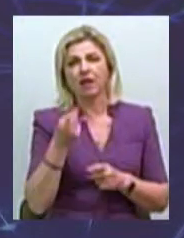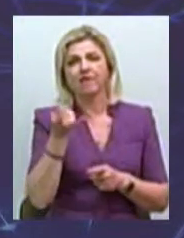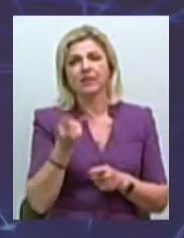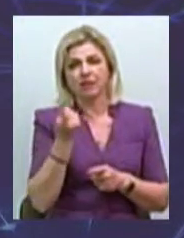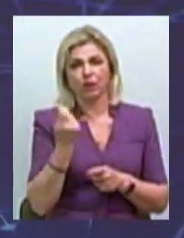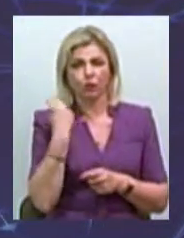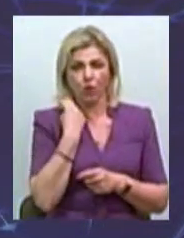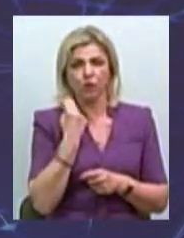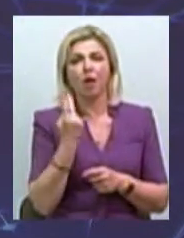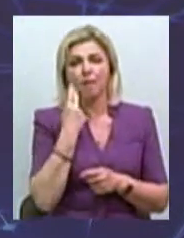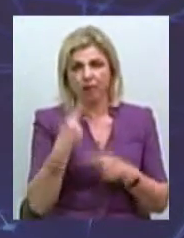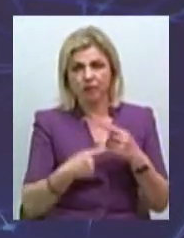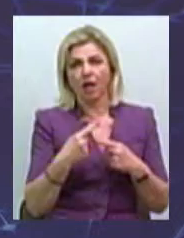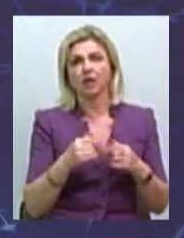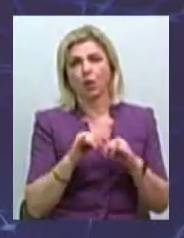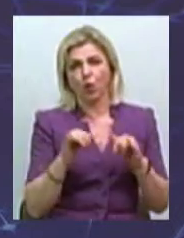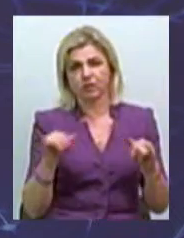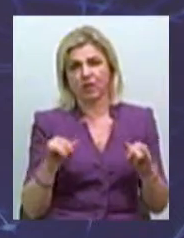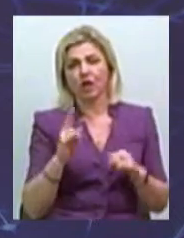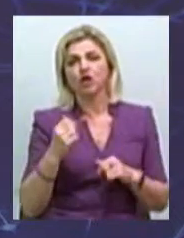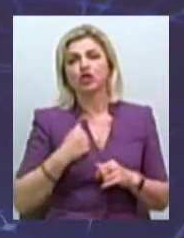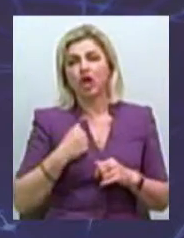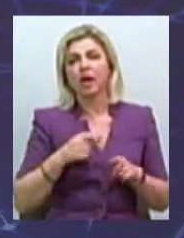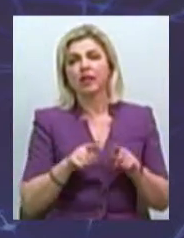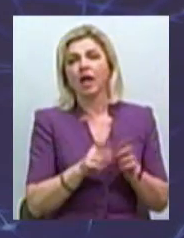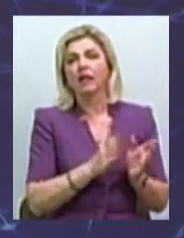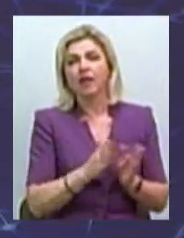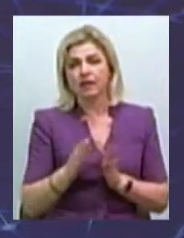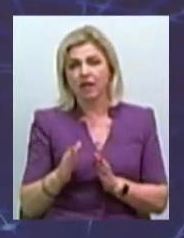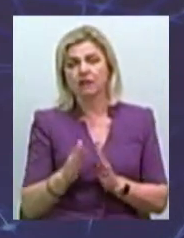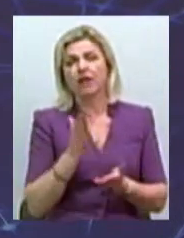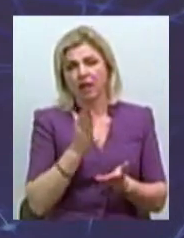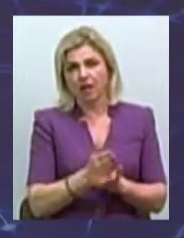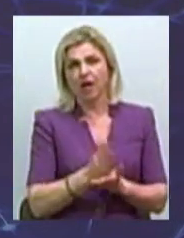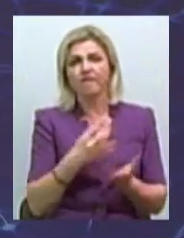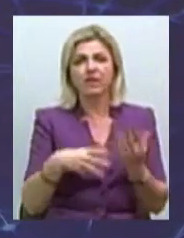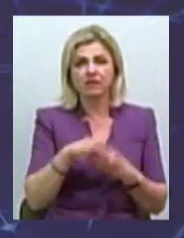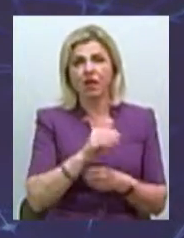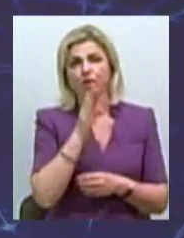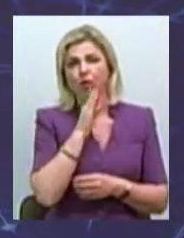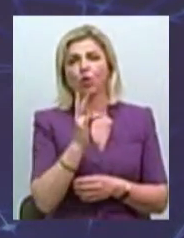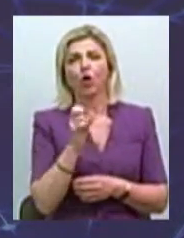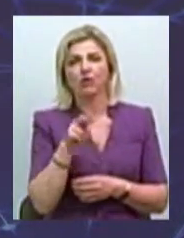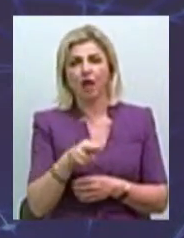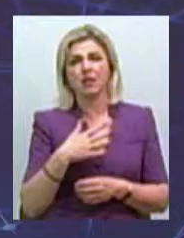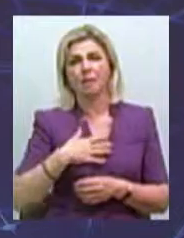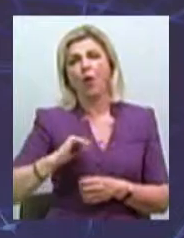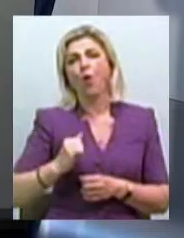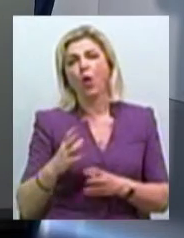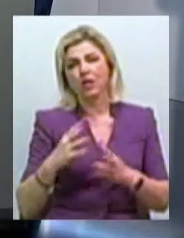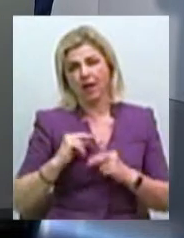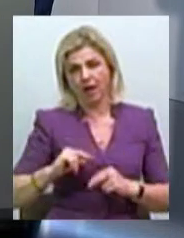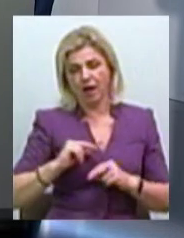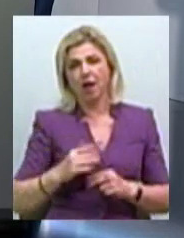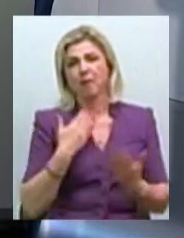постійно росте. На жаль, така тенденція, вона спостерігається у всіх водоканалів, тобто моїх колег, ми спілкуємося, і